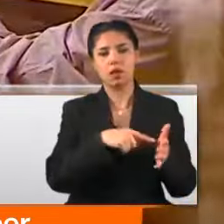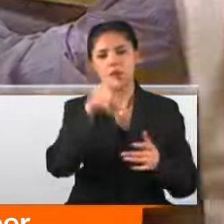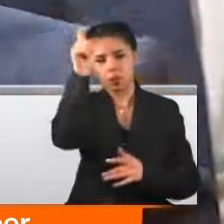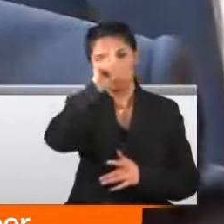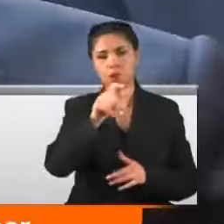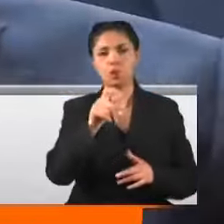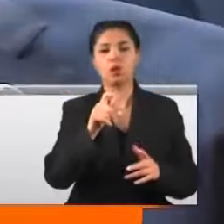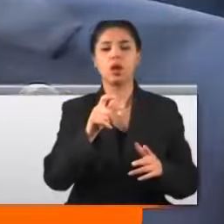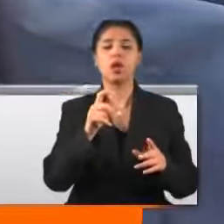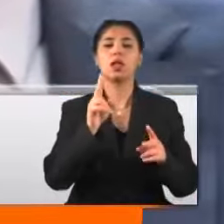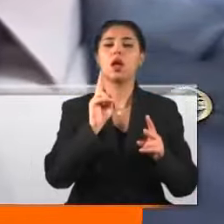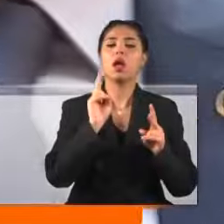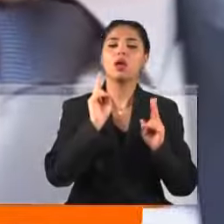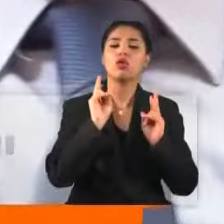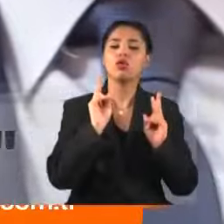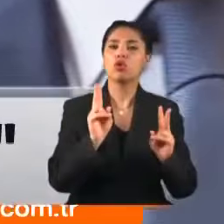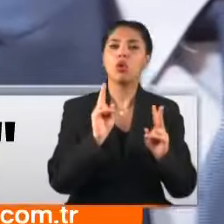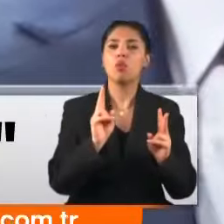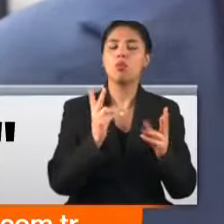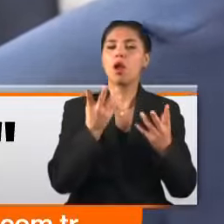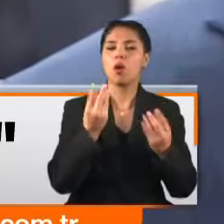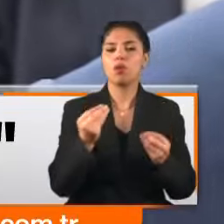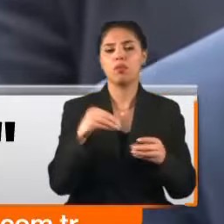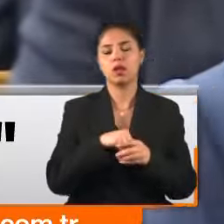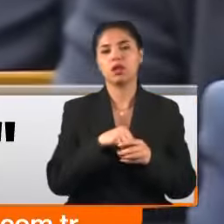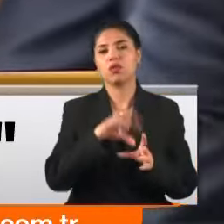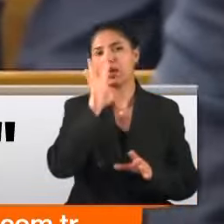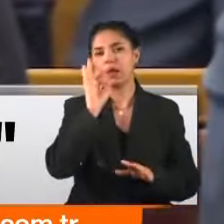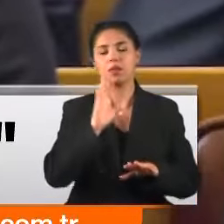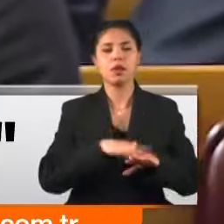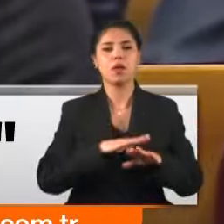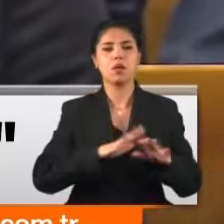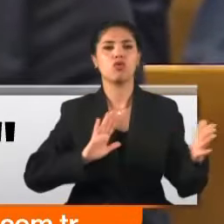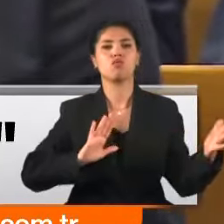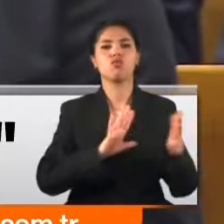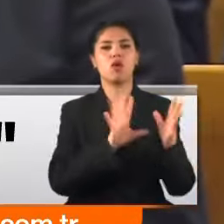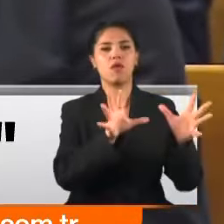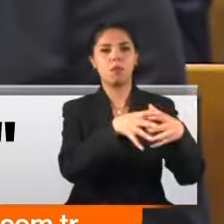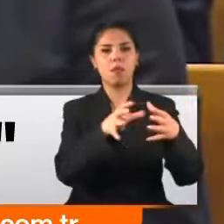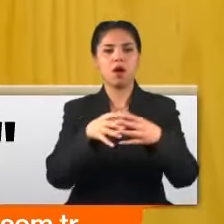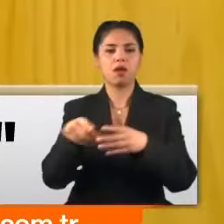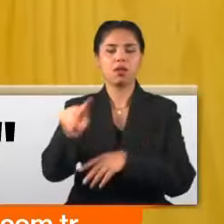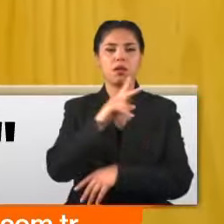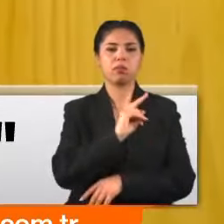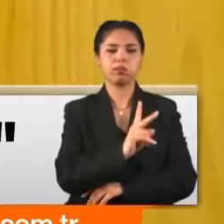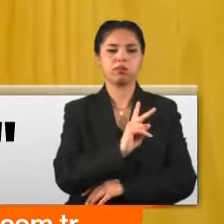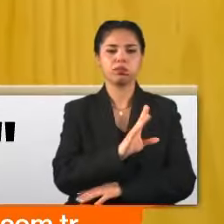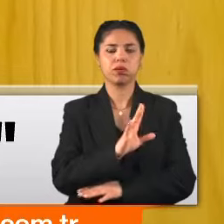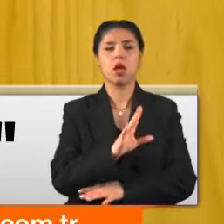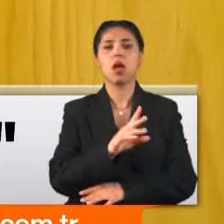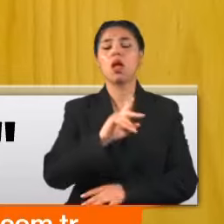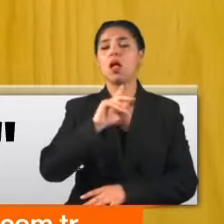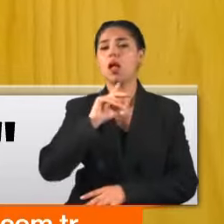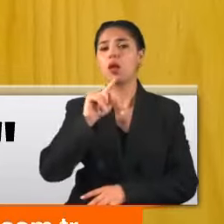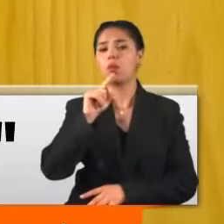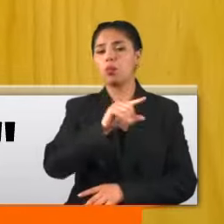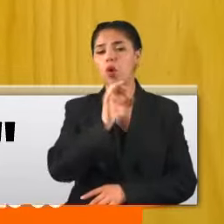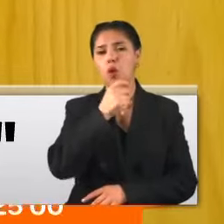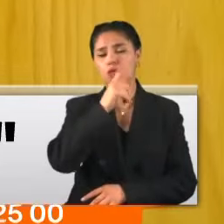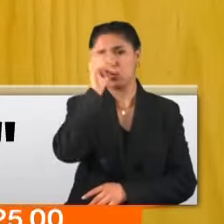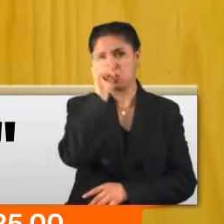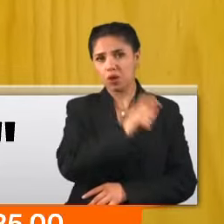Normalleşmesi gereken muhalefet partileridir. Acemi Nalbant gibi kah nalına kah mığına vuran Özgür Bey'in